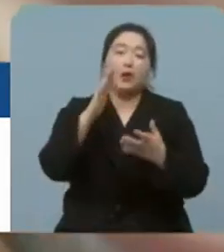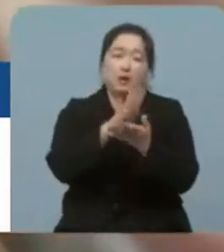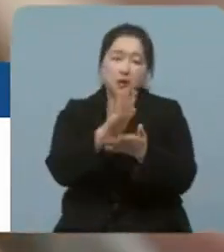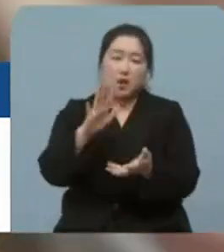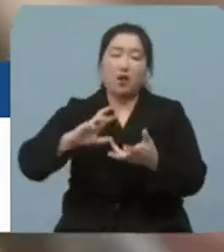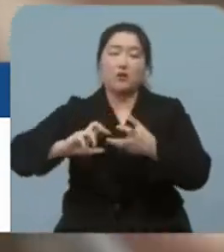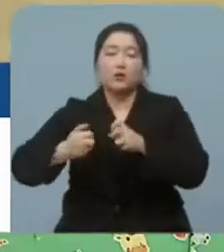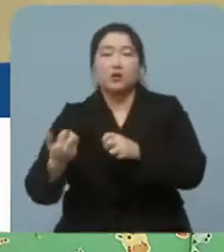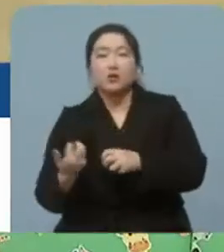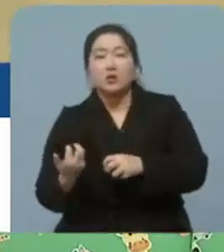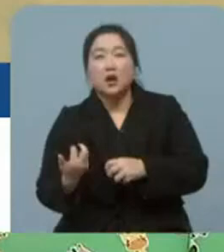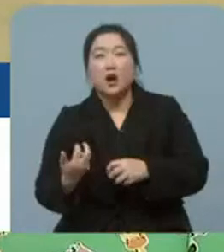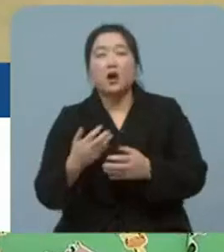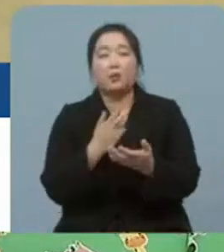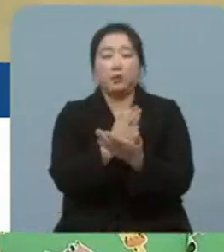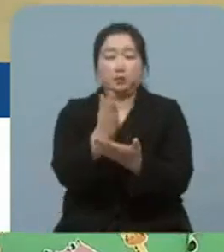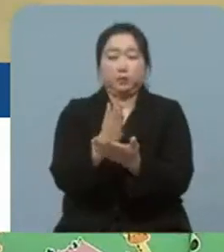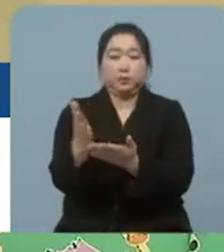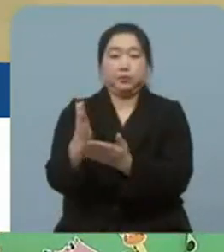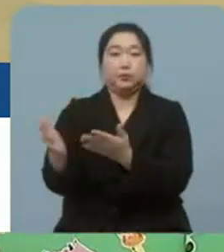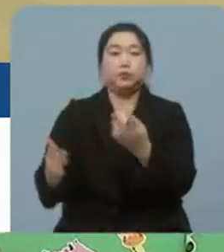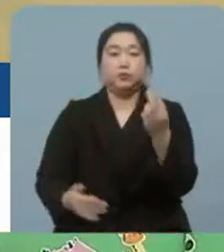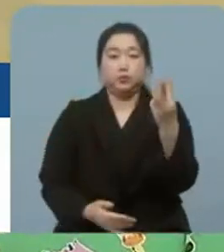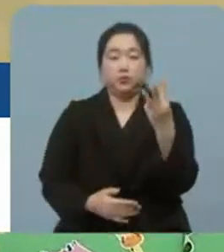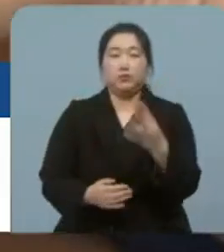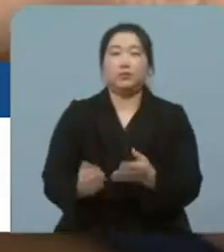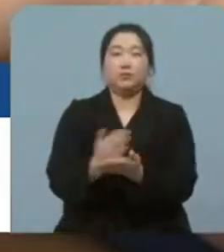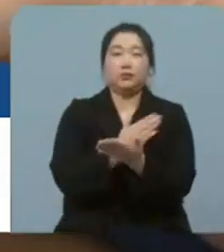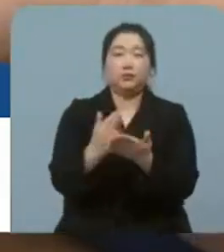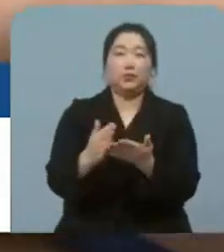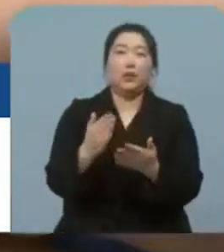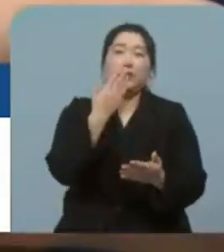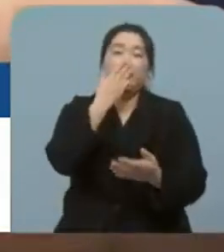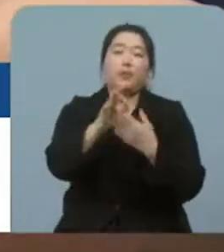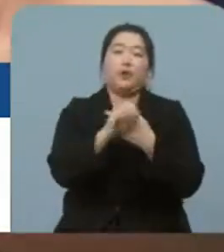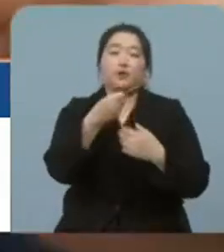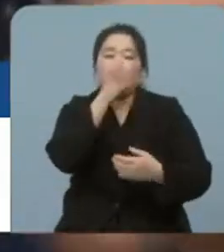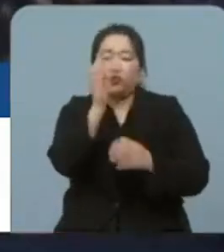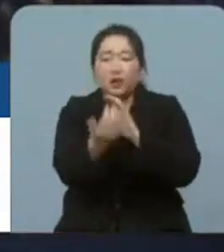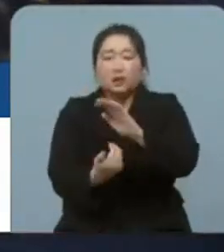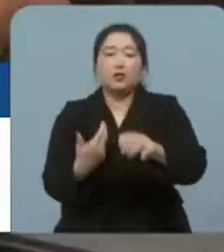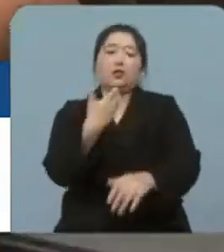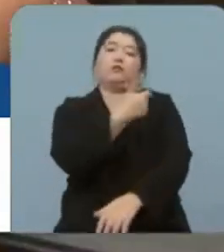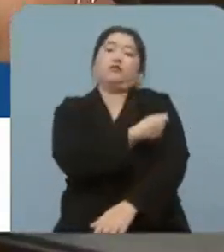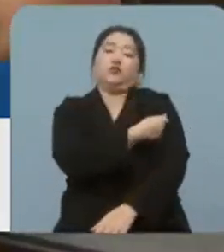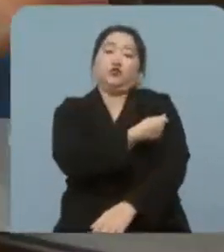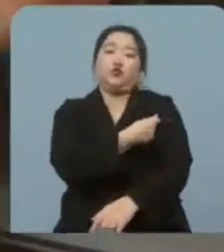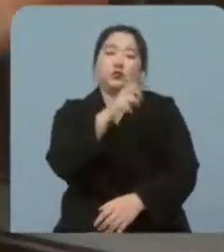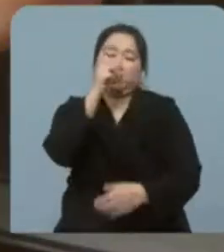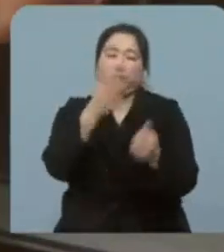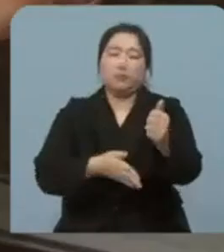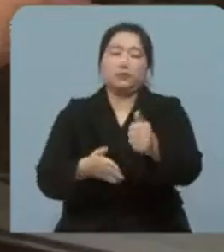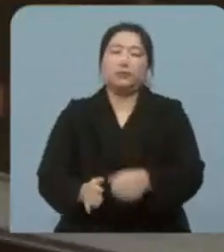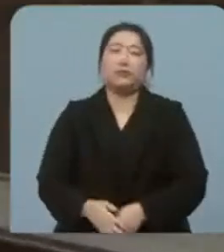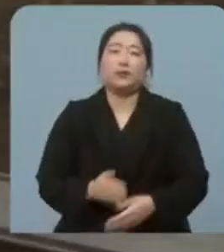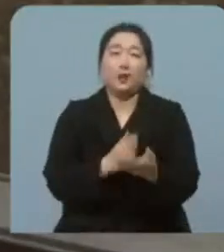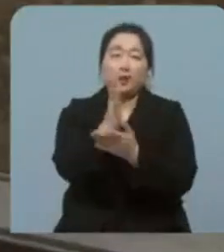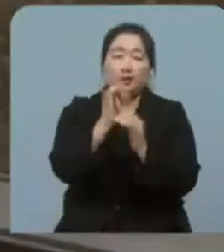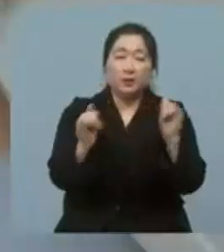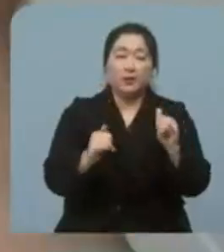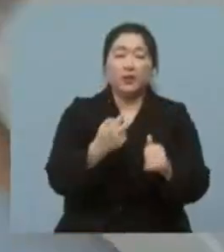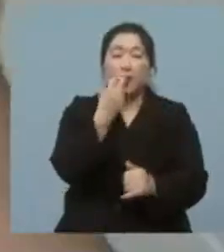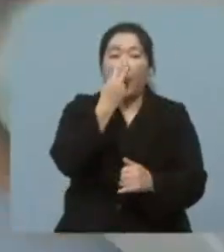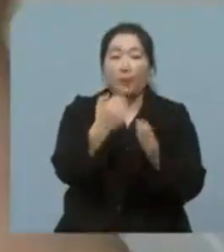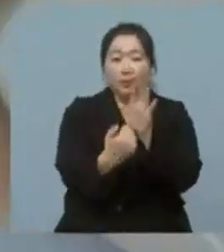고열, 근육통, 요걸로 구분을 좀 할 수 있습니다. 뭐 가능하면 유행 전에 맞는 게 좋고. 전문가들은 환절기 호흡기